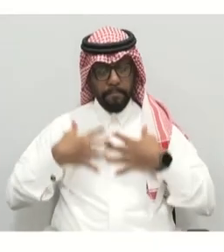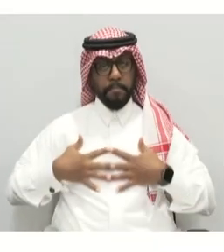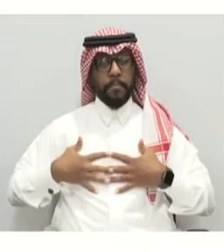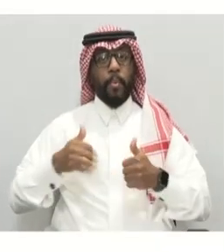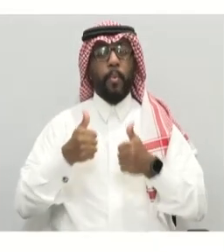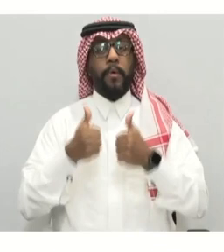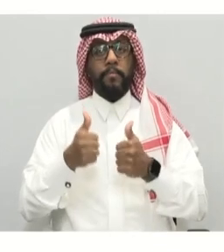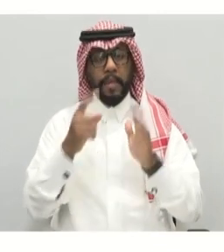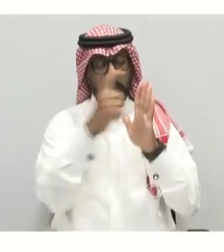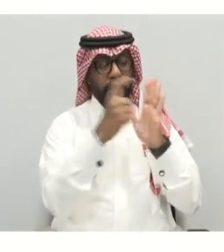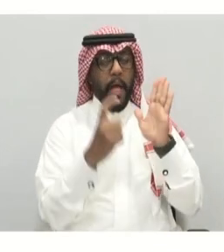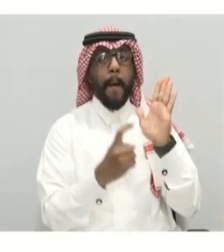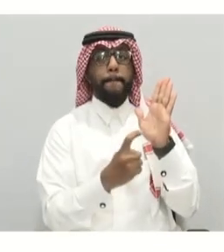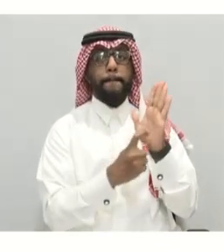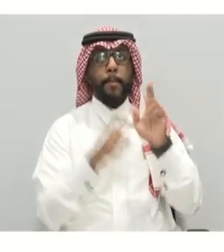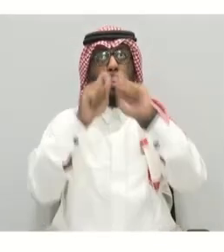بالنظام